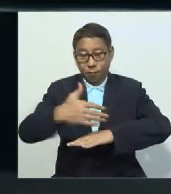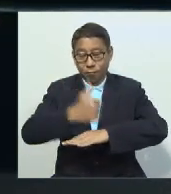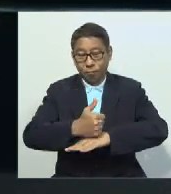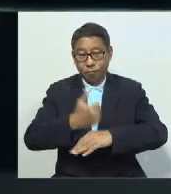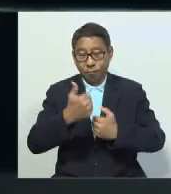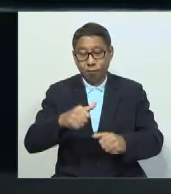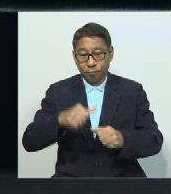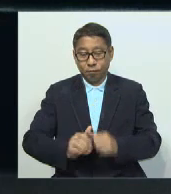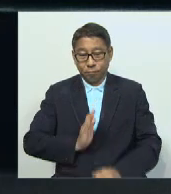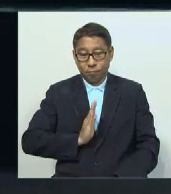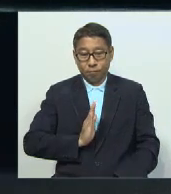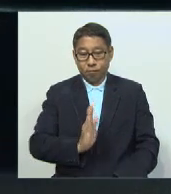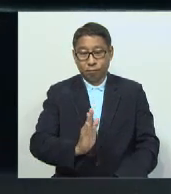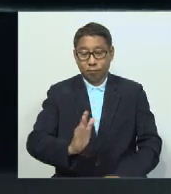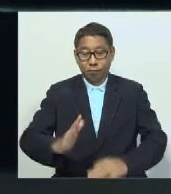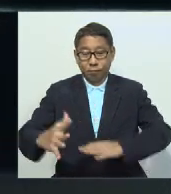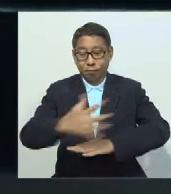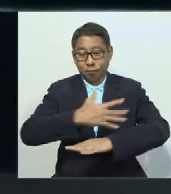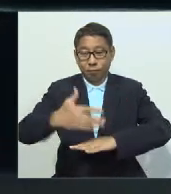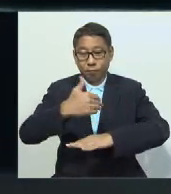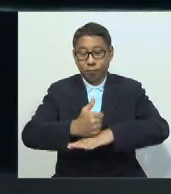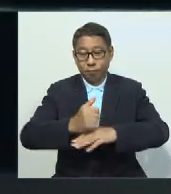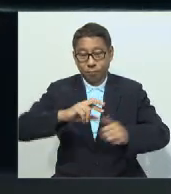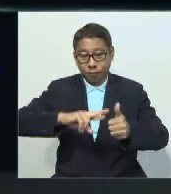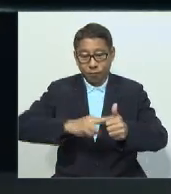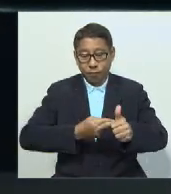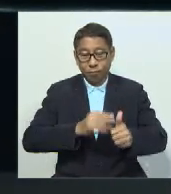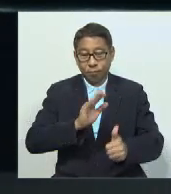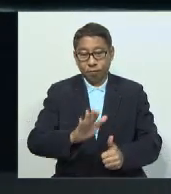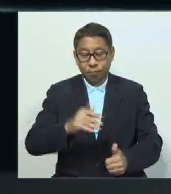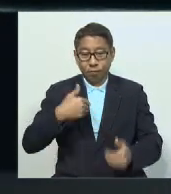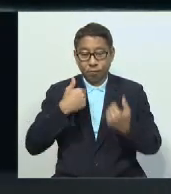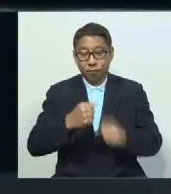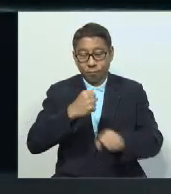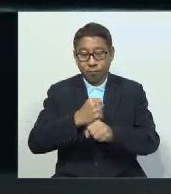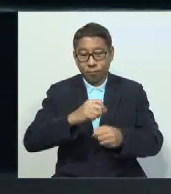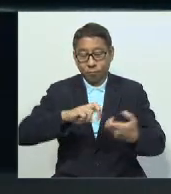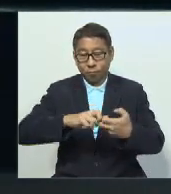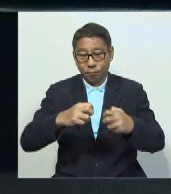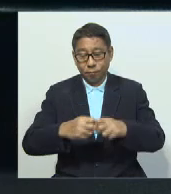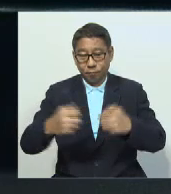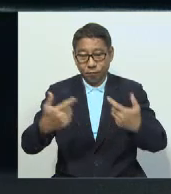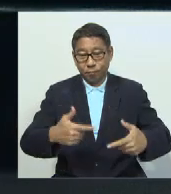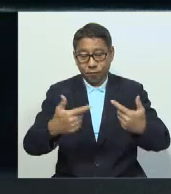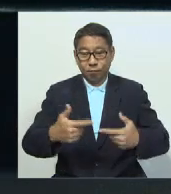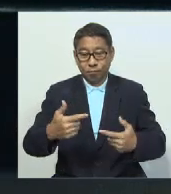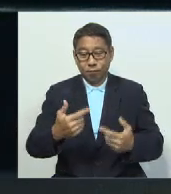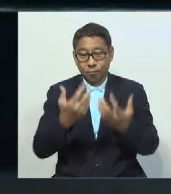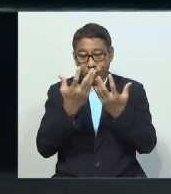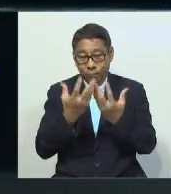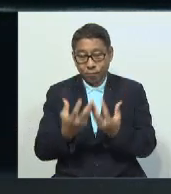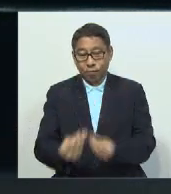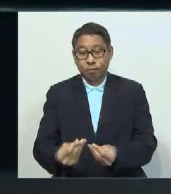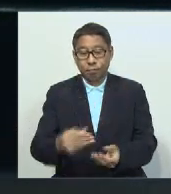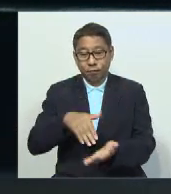ำรงความเป็นกลางในทางการเมืองอันเป็นจุดประสงค์เริ่มต้นของการซ้อกร่อนบ่อนทำลายเป็นเหตุให้ชำรุดทรุดโทรมเสื่อมทร